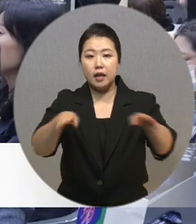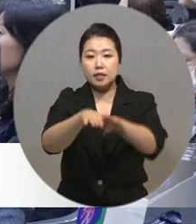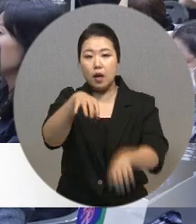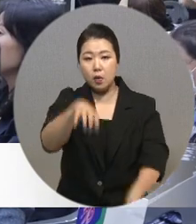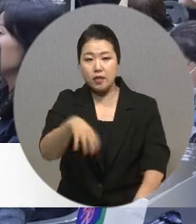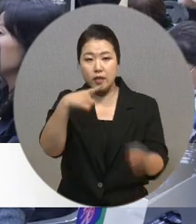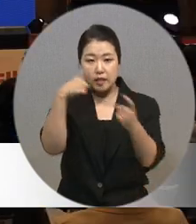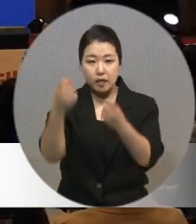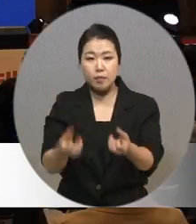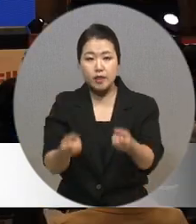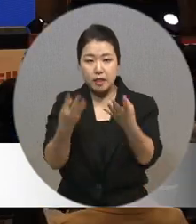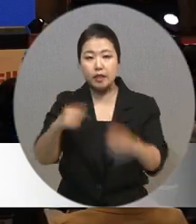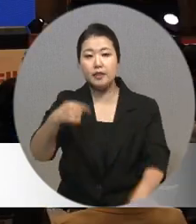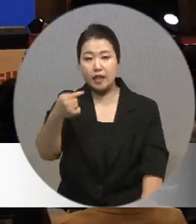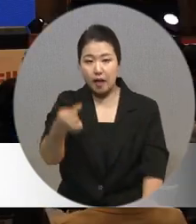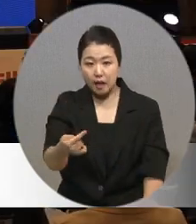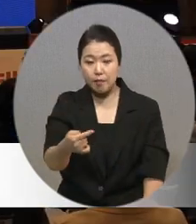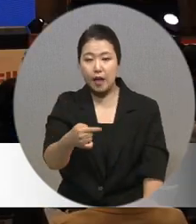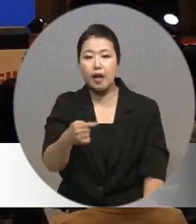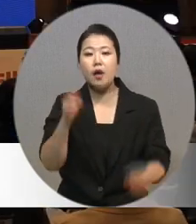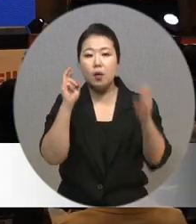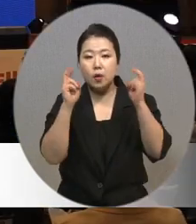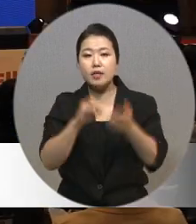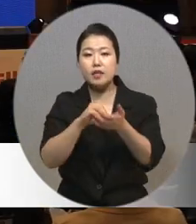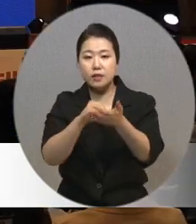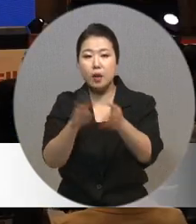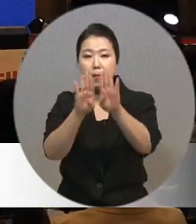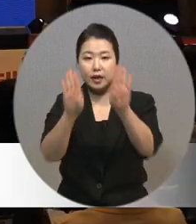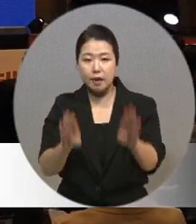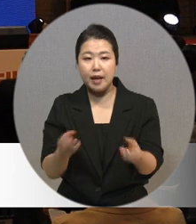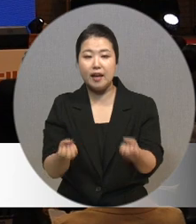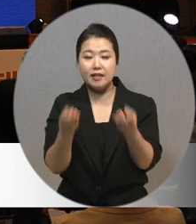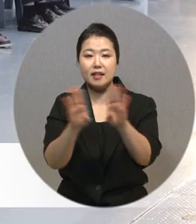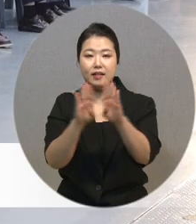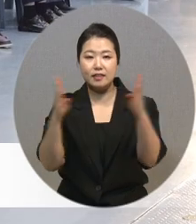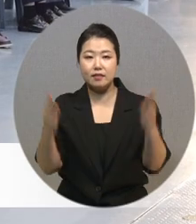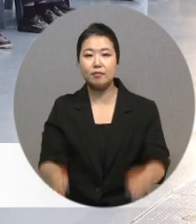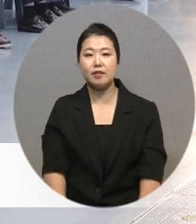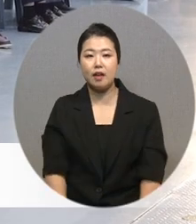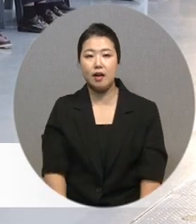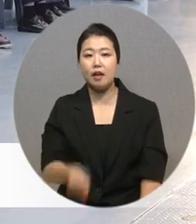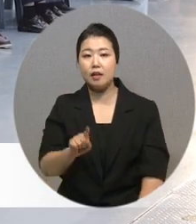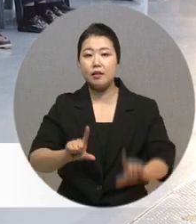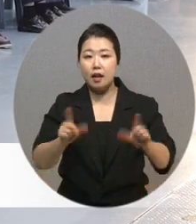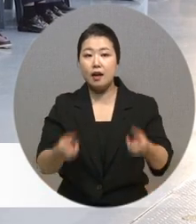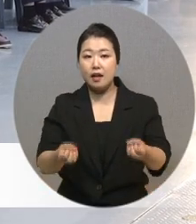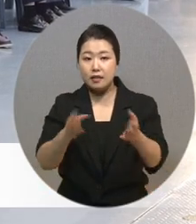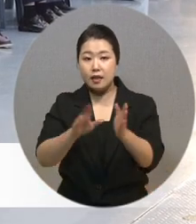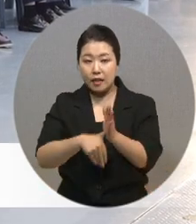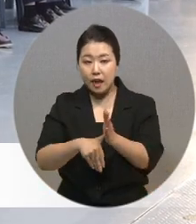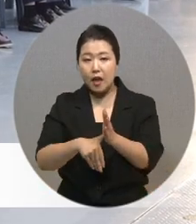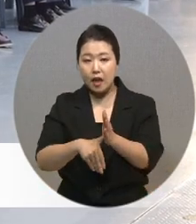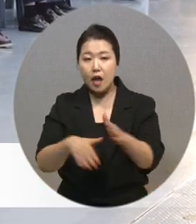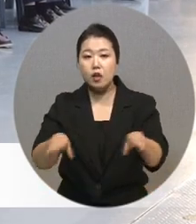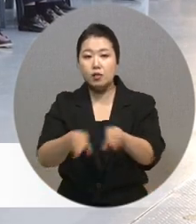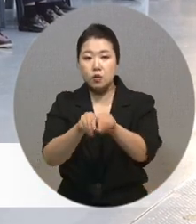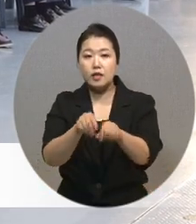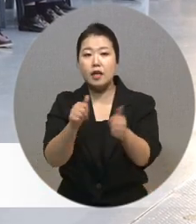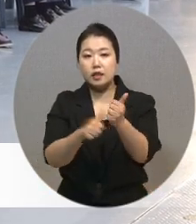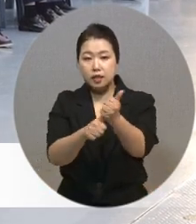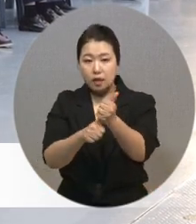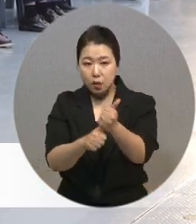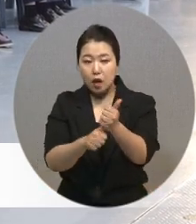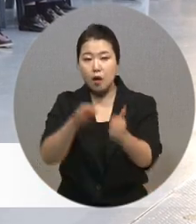기념식에 이어 라이저 FA 취업 박람회 행사를 개최했습니다 이날 행사는 총장 직무대행 김성홍